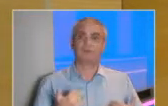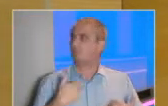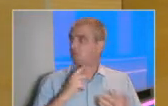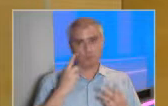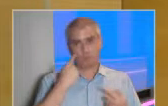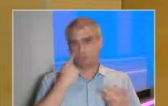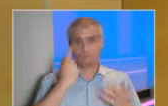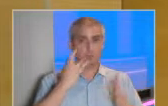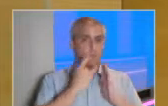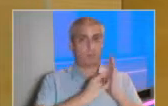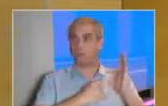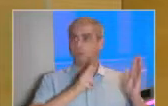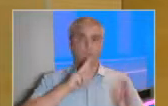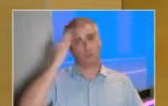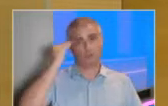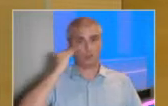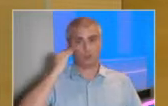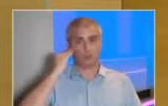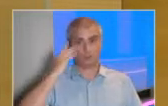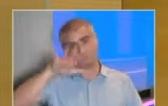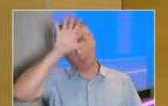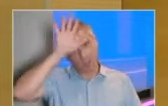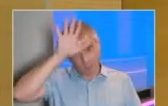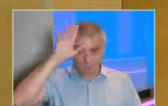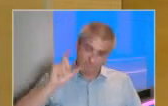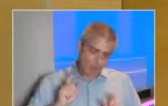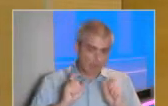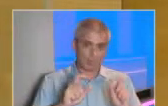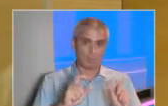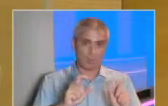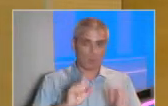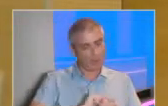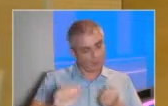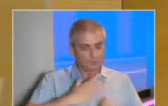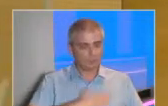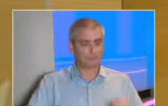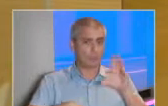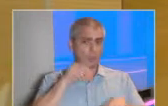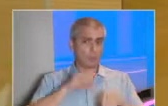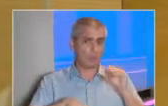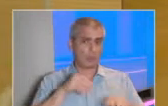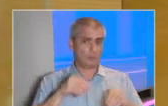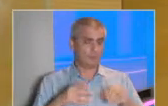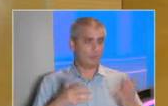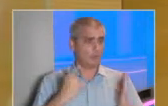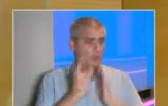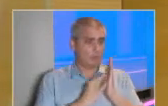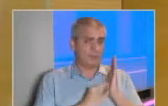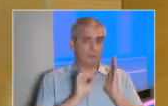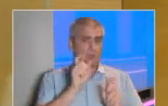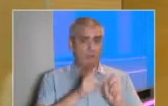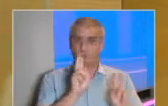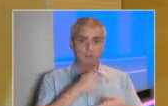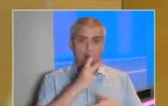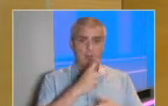לא מתרשם מכל החוקים הצפון קוריאנים האלה והאיראנים, למנוע, לרמוס את רצון הבוחר בחוקים של אנשים